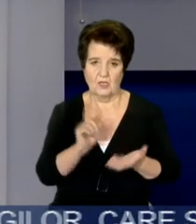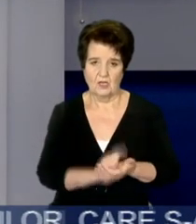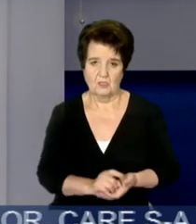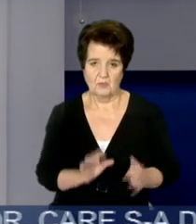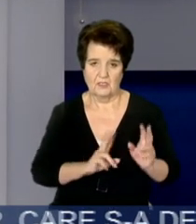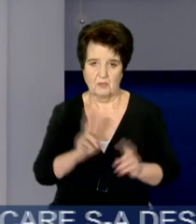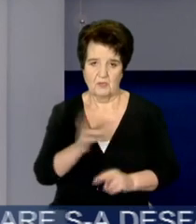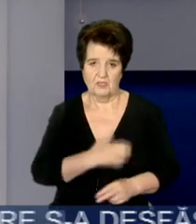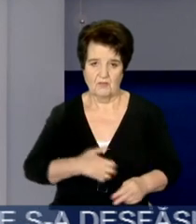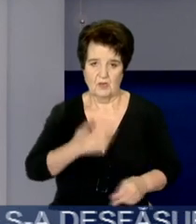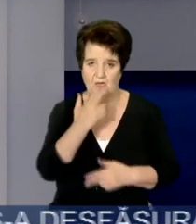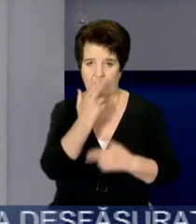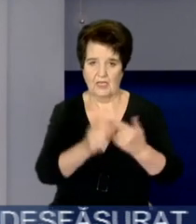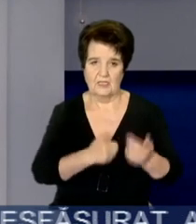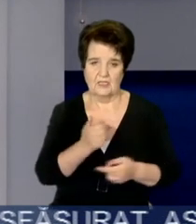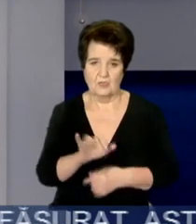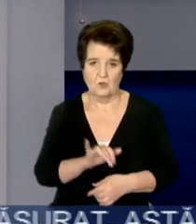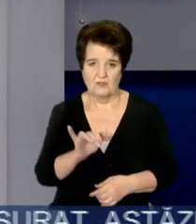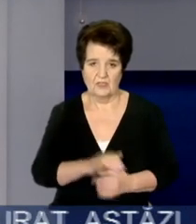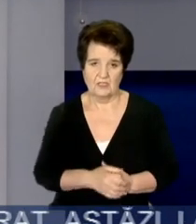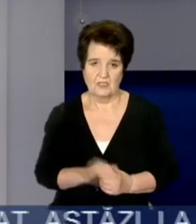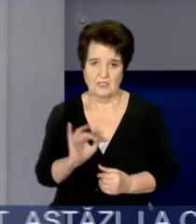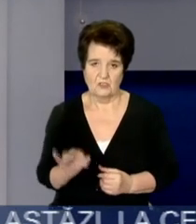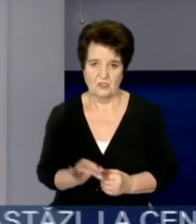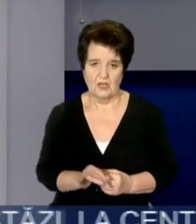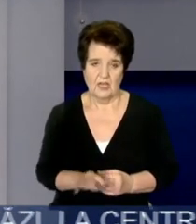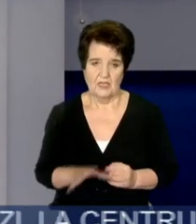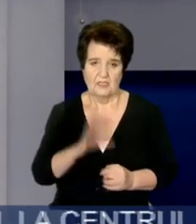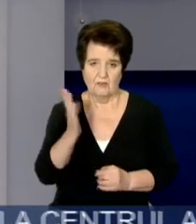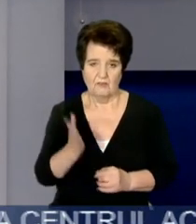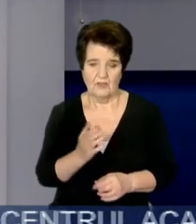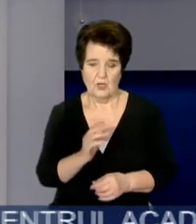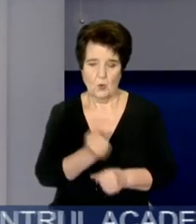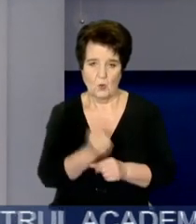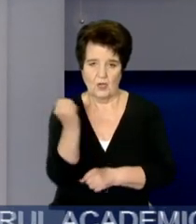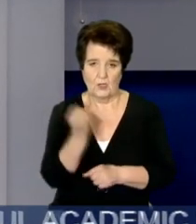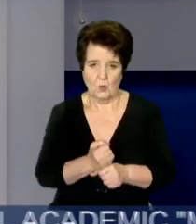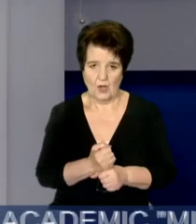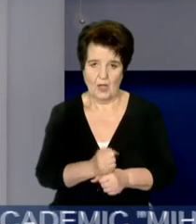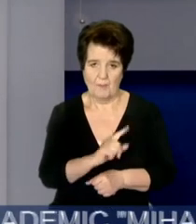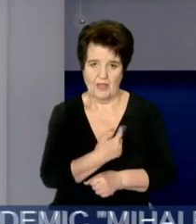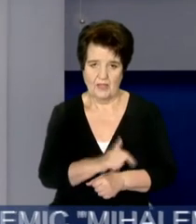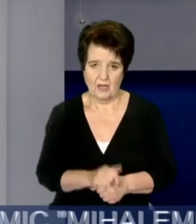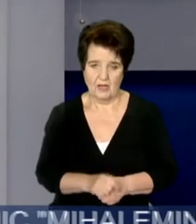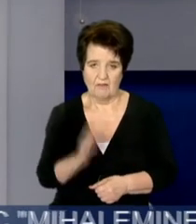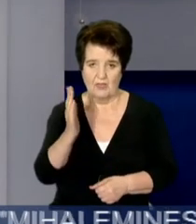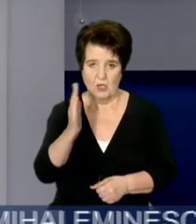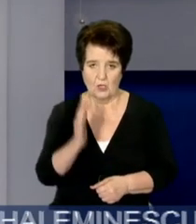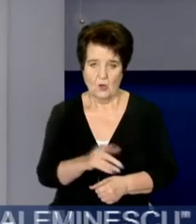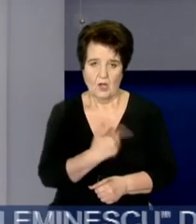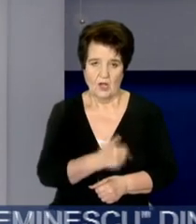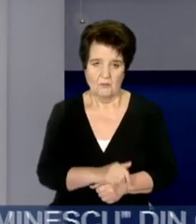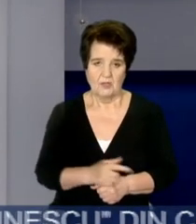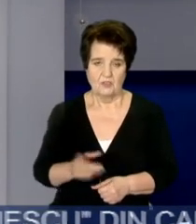să respecte valorile și tradițiile universității și să devină lucrători medicali de valoare. Viitorii medici spun că au